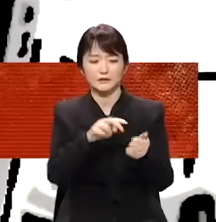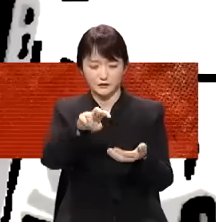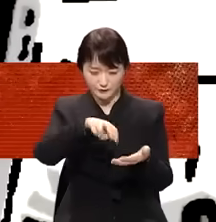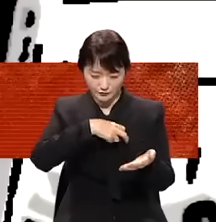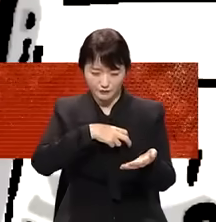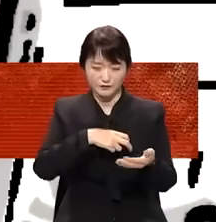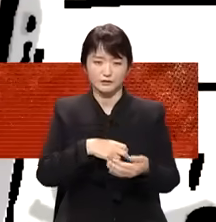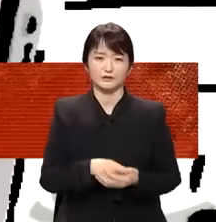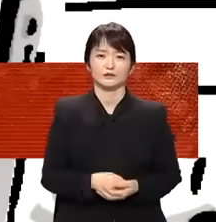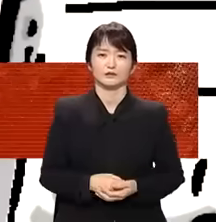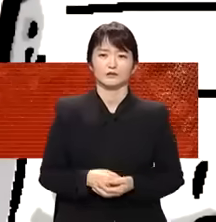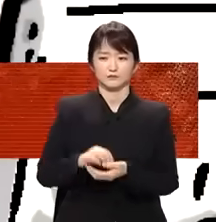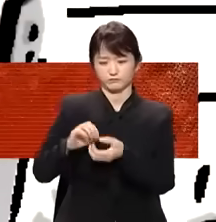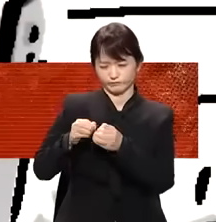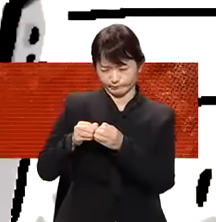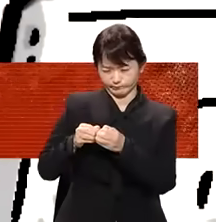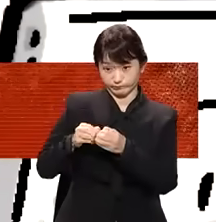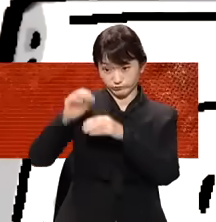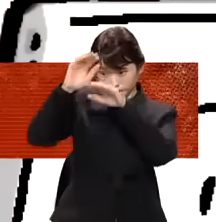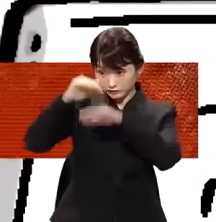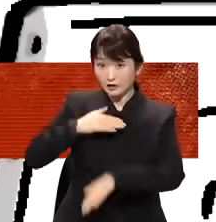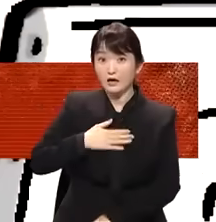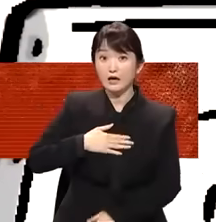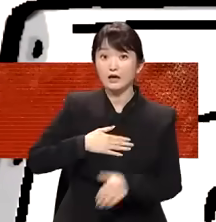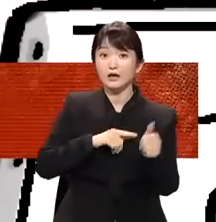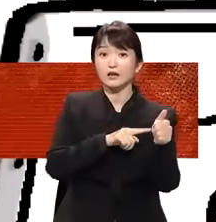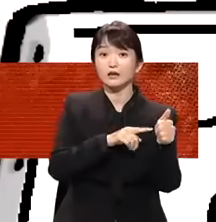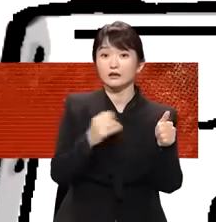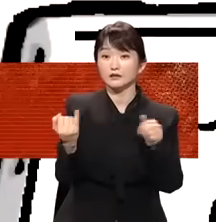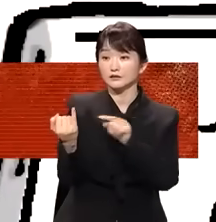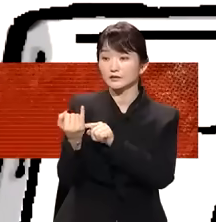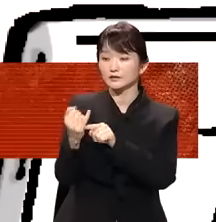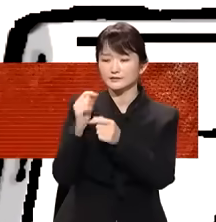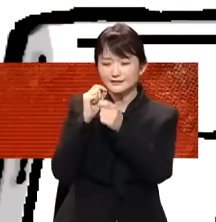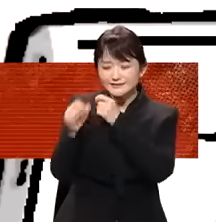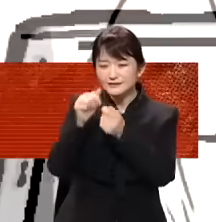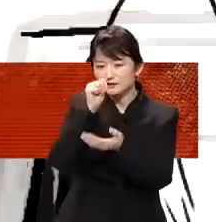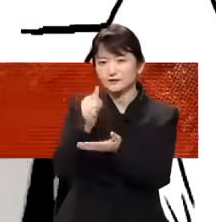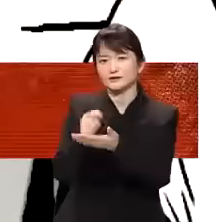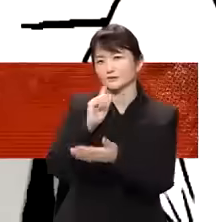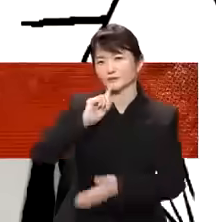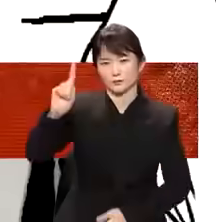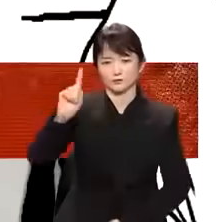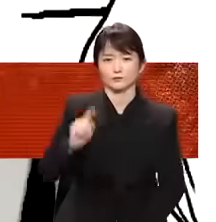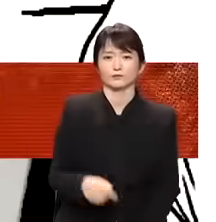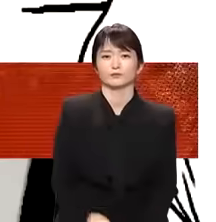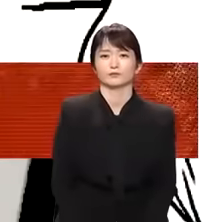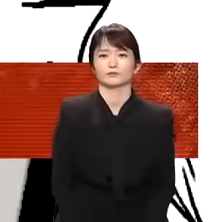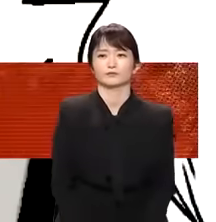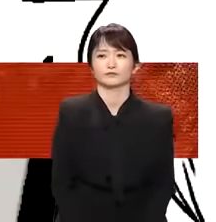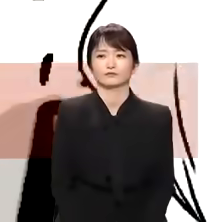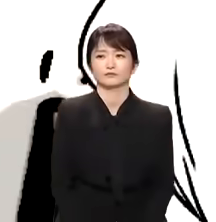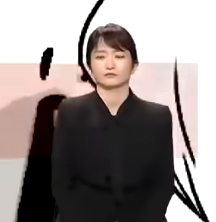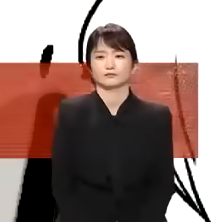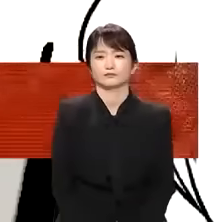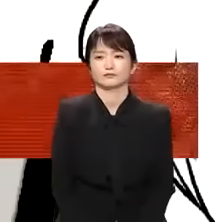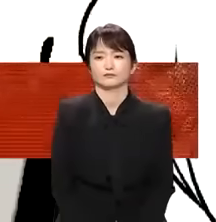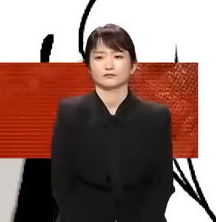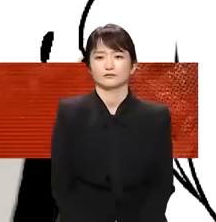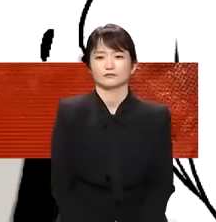거였습니다이 자작극을 모두 알게 된이 남성 결국이 여성을 사기죄로 고소하게 됐습니다 선수 냄새가